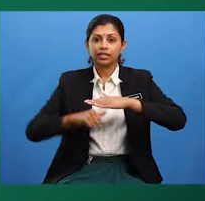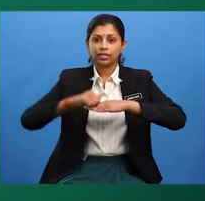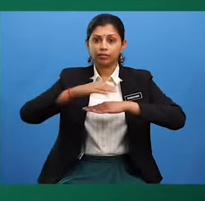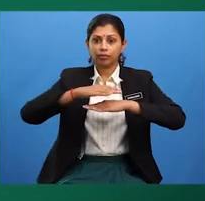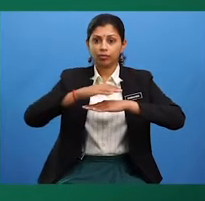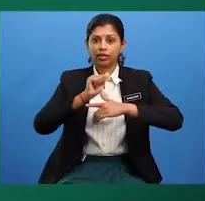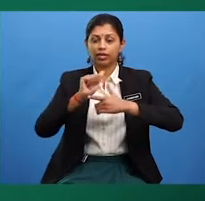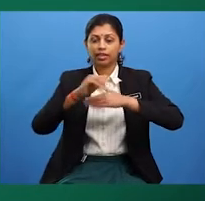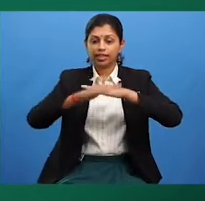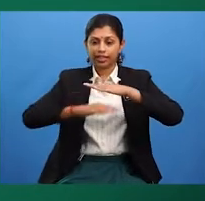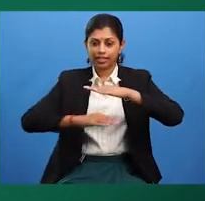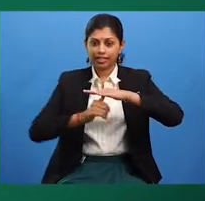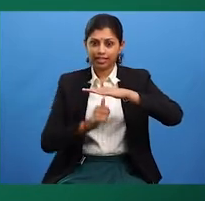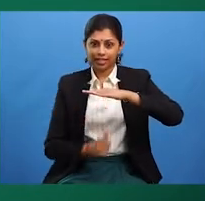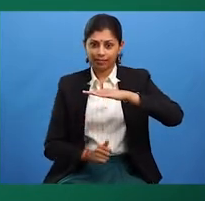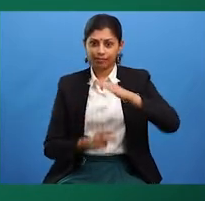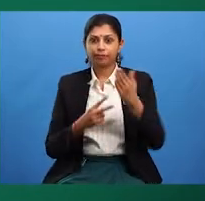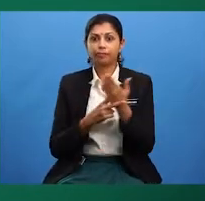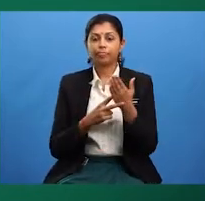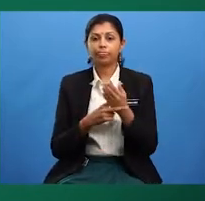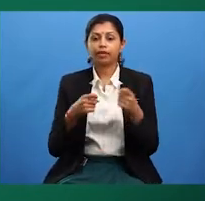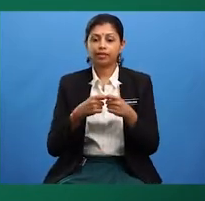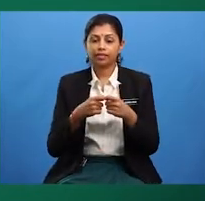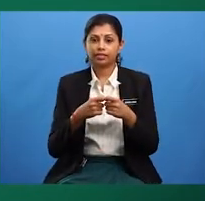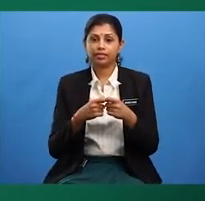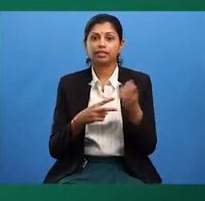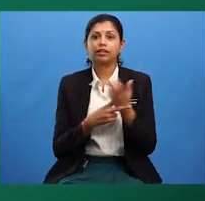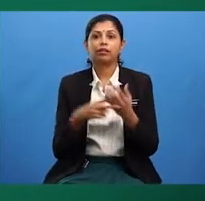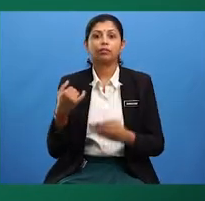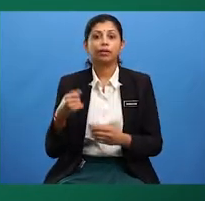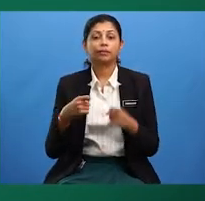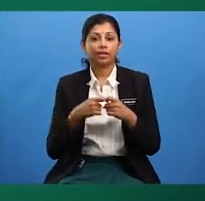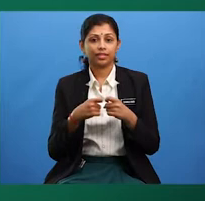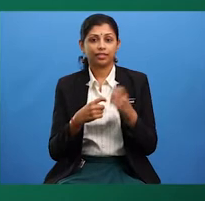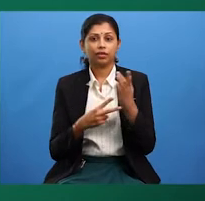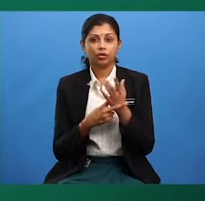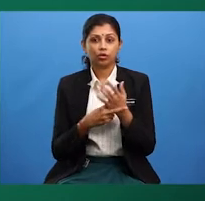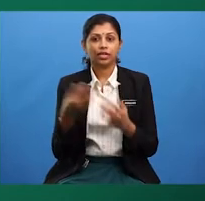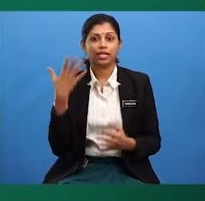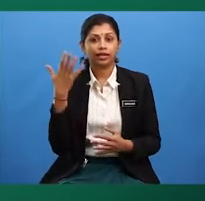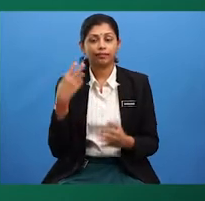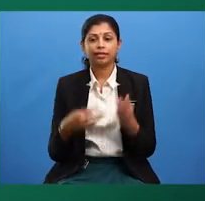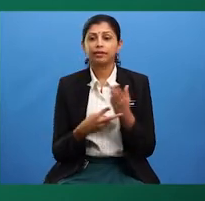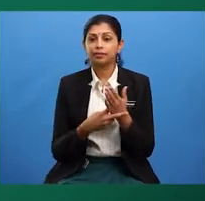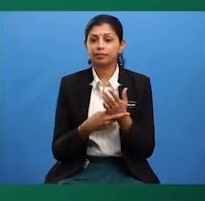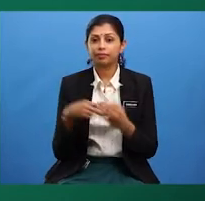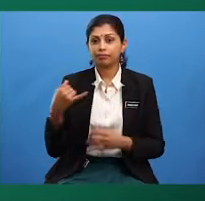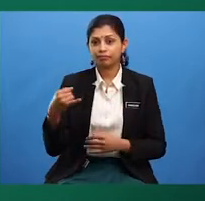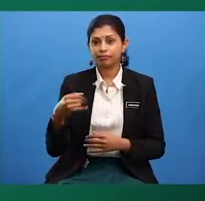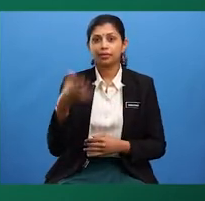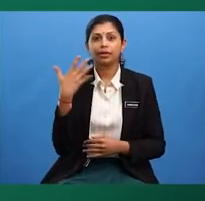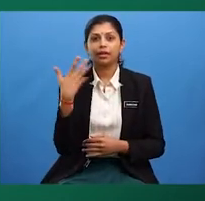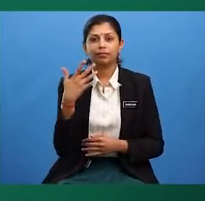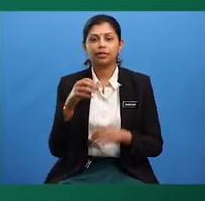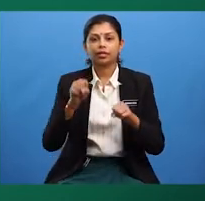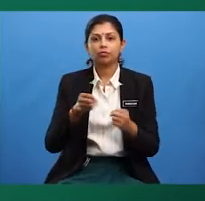tenggelam, konduktor elektrik atau penebat elektrik, konduktor haba atau penebat haba,